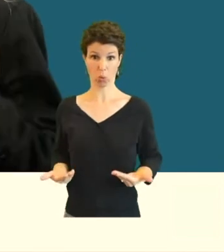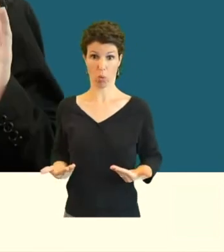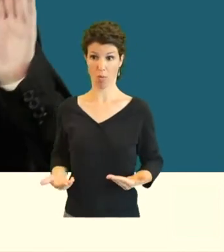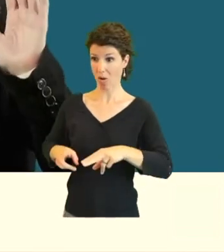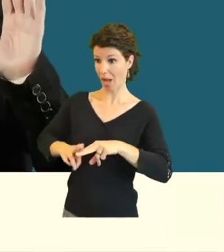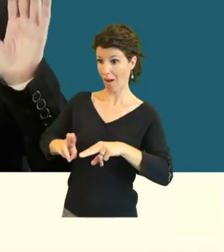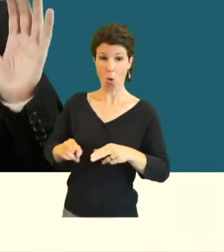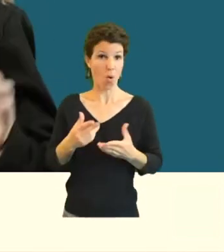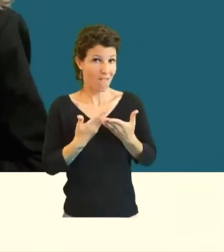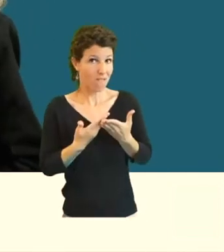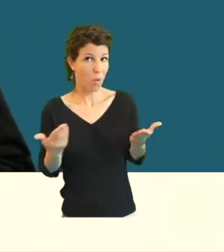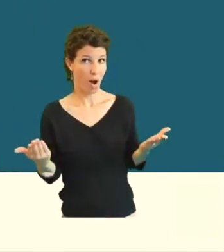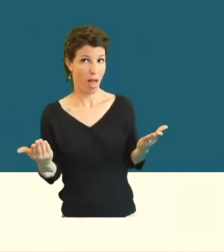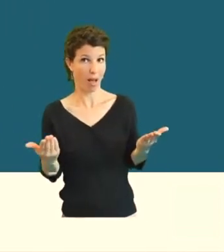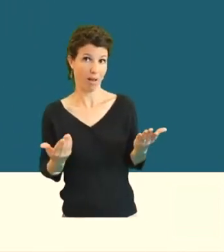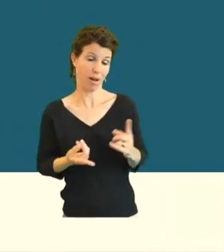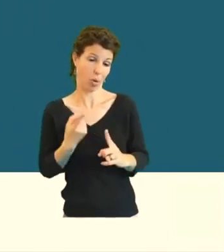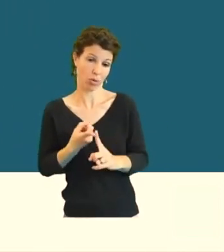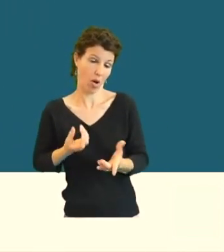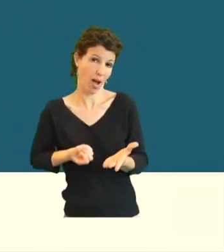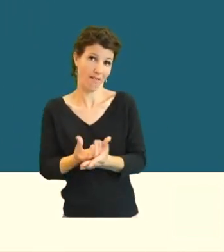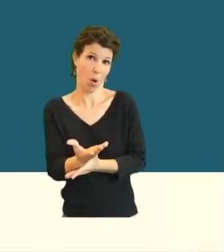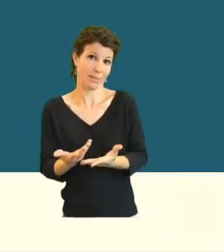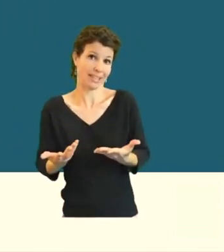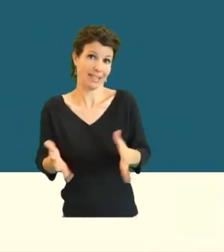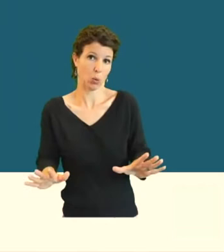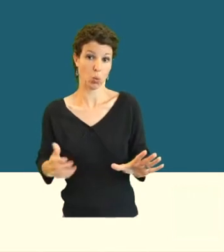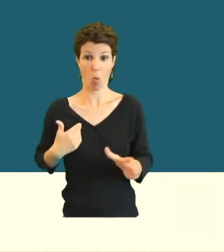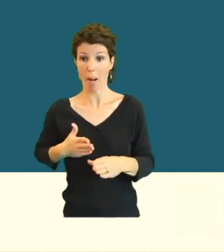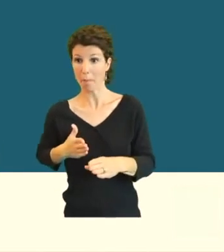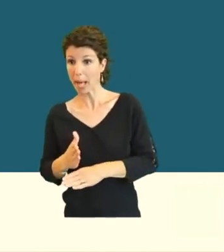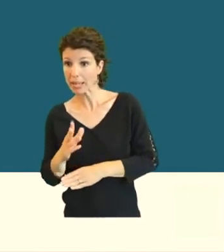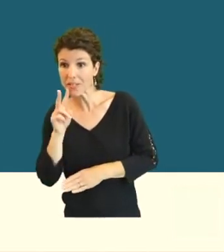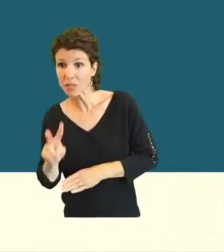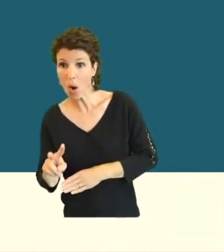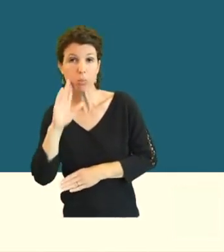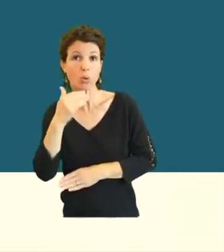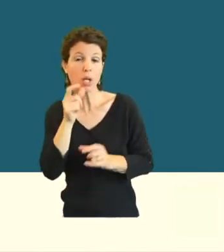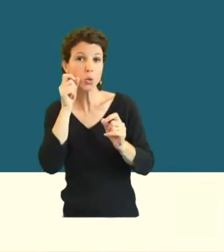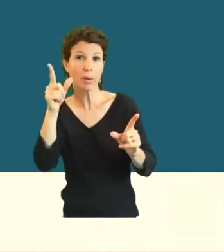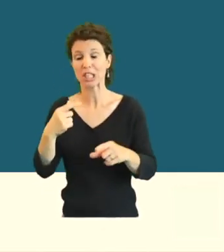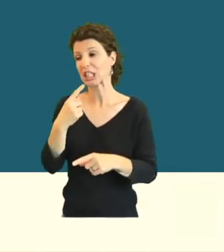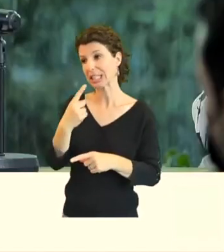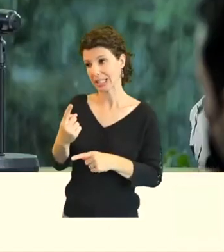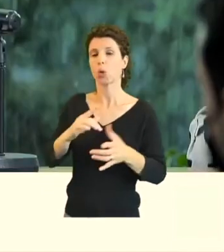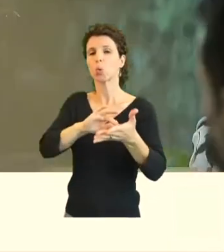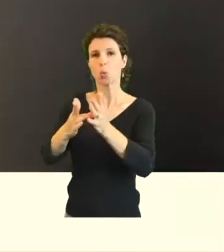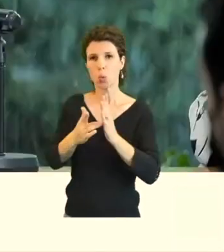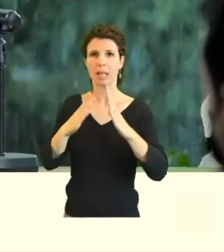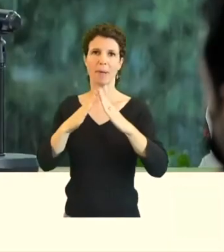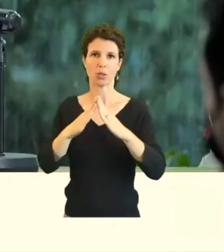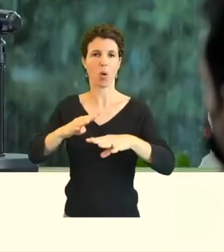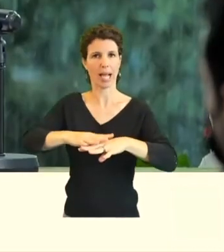voilà, voilà, simplement préciser. Alors j'y suis passée, c'est pour ça, donc j'étais surprise. Les maisons de quartier, à l'exception de celles qui sont actuellement en